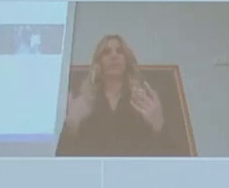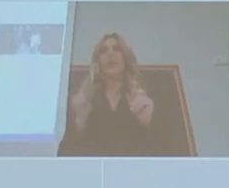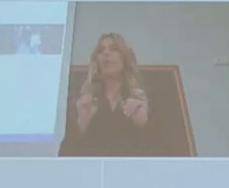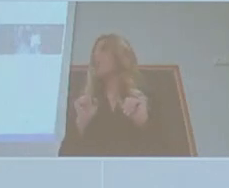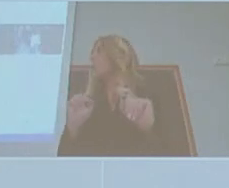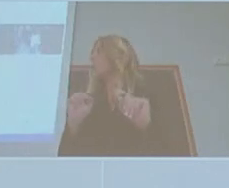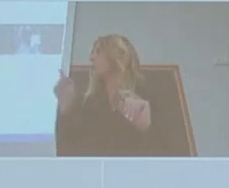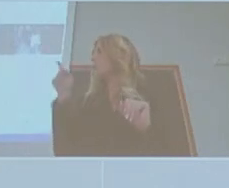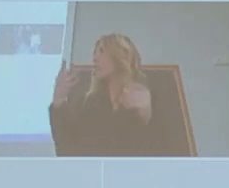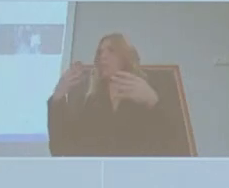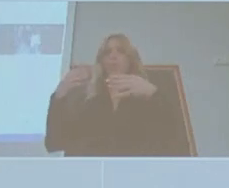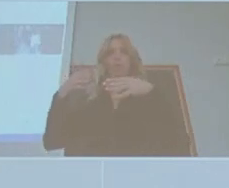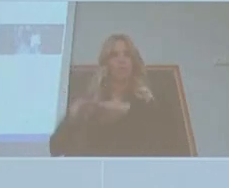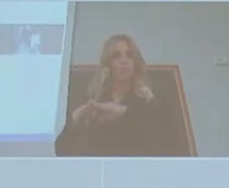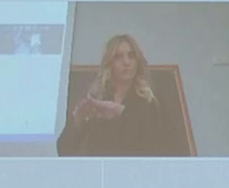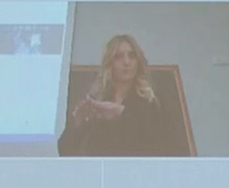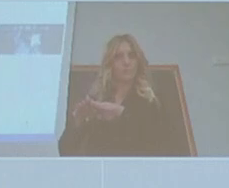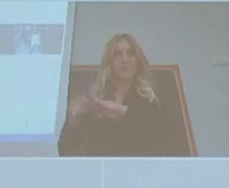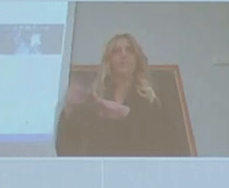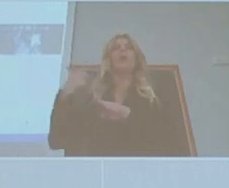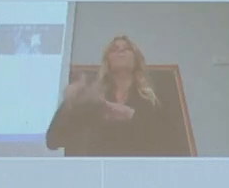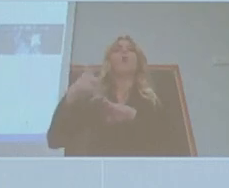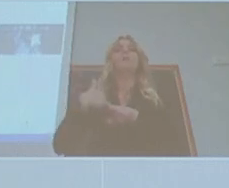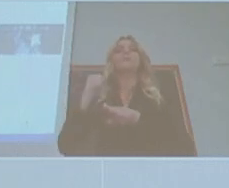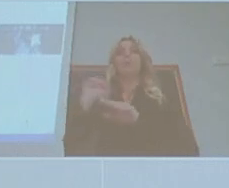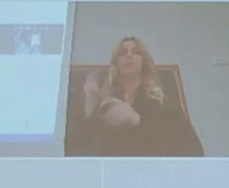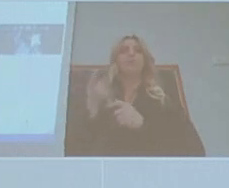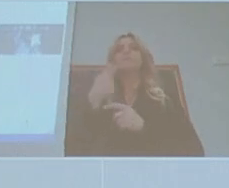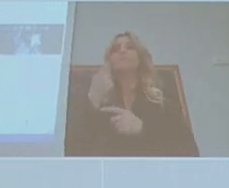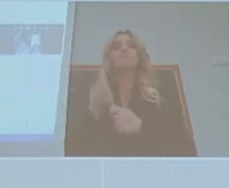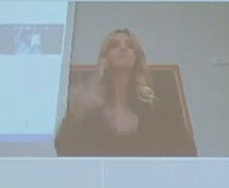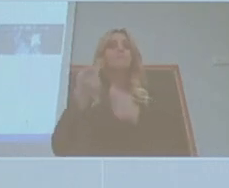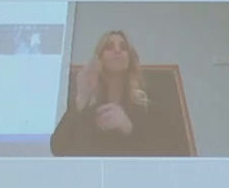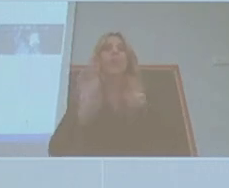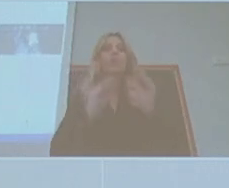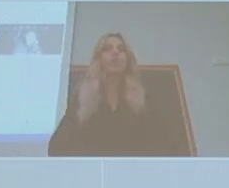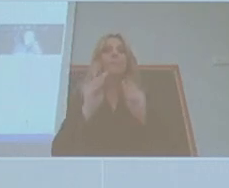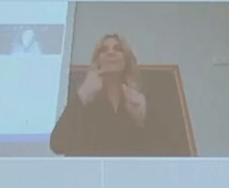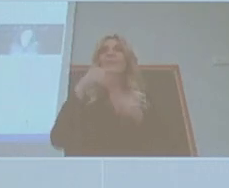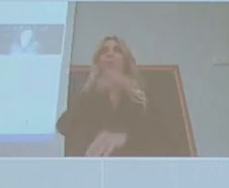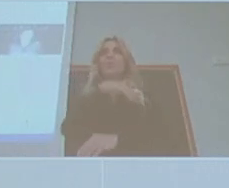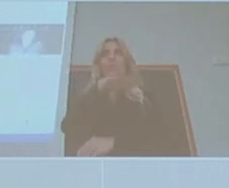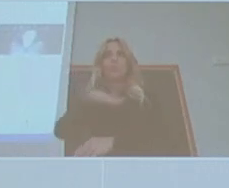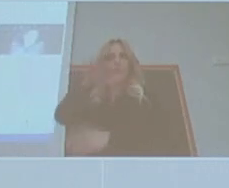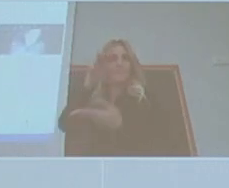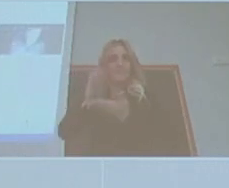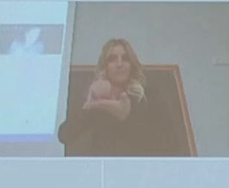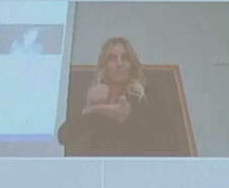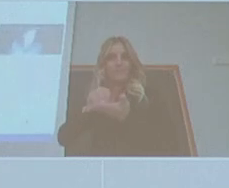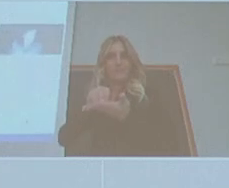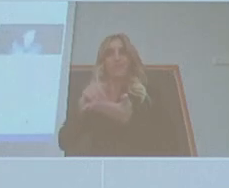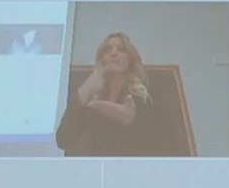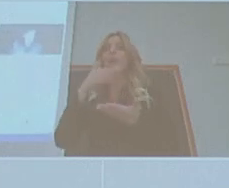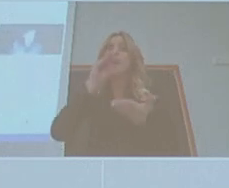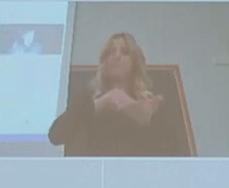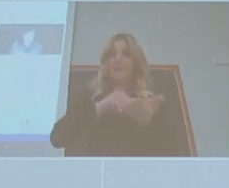Possiamo chiudere, anche perché faremo un altro giro, sì. Sollecitando anche domande, soprattutto da parte degli studenti presenti, sia quelli in